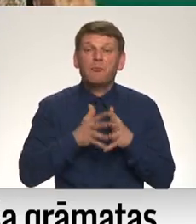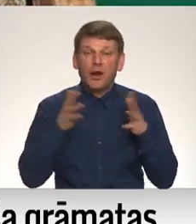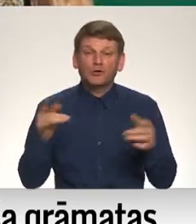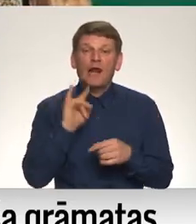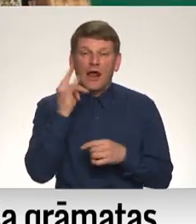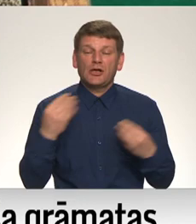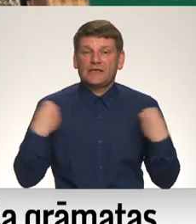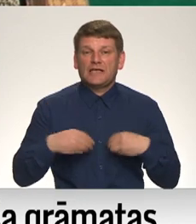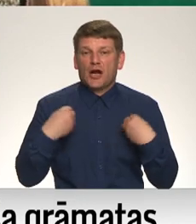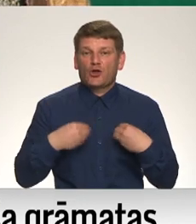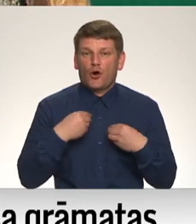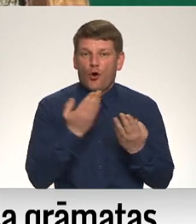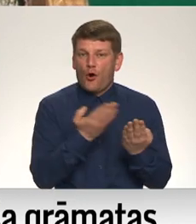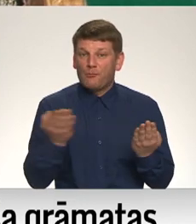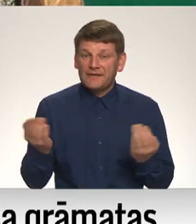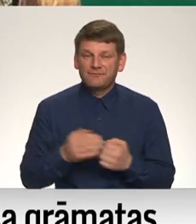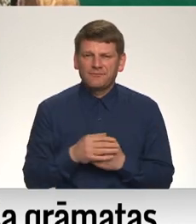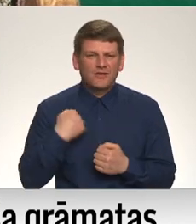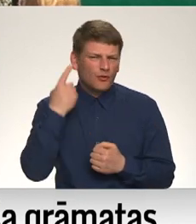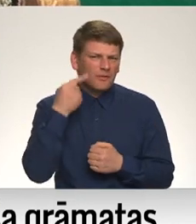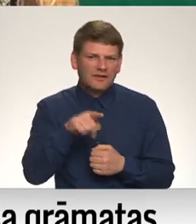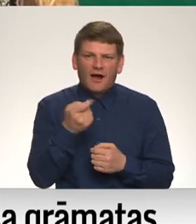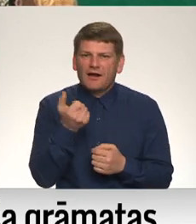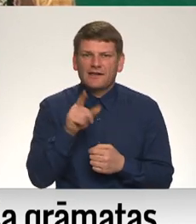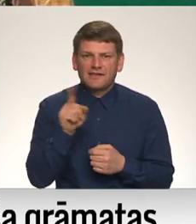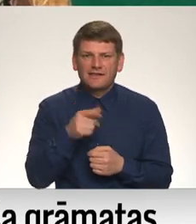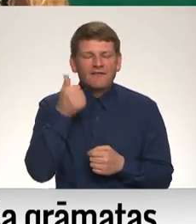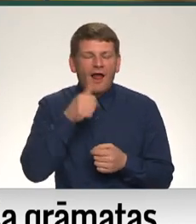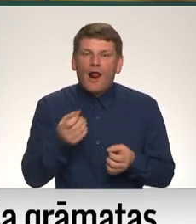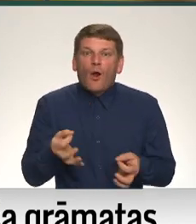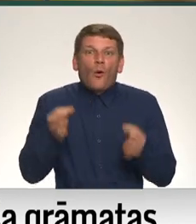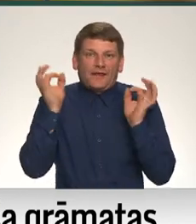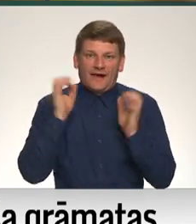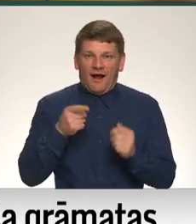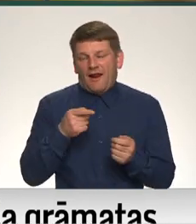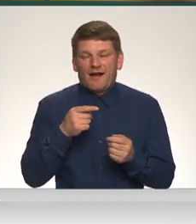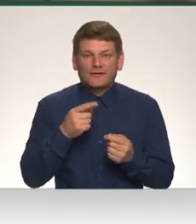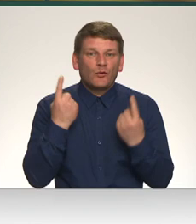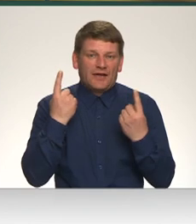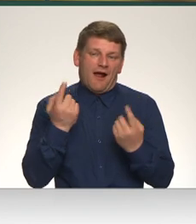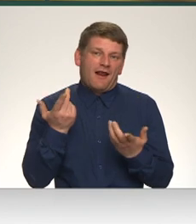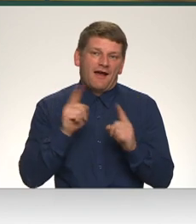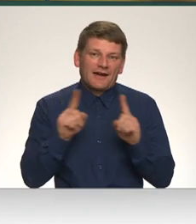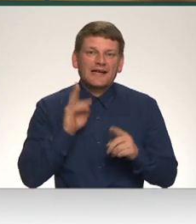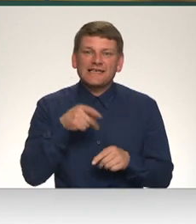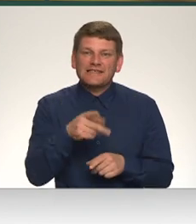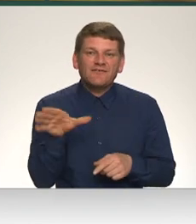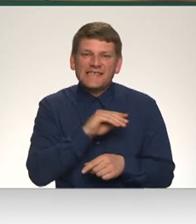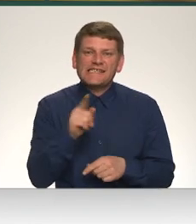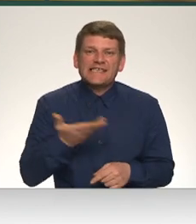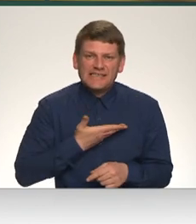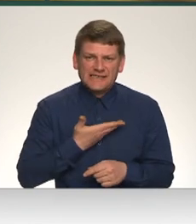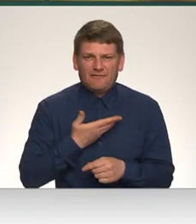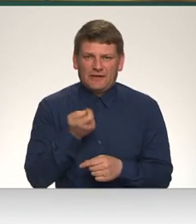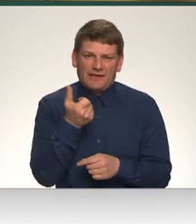lelles garderobu. Es domāju, ka tā ir gandrīz jāsaka vēl unikālāka lieta, ka tas viss ir izdzīvojis teju